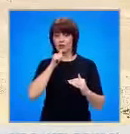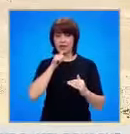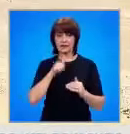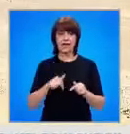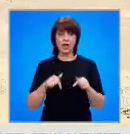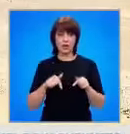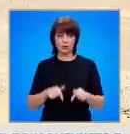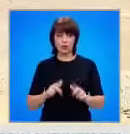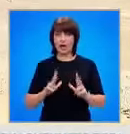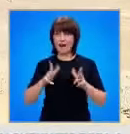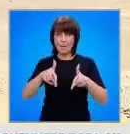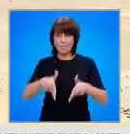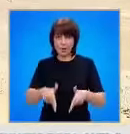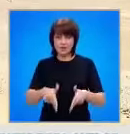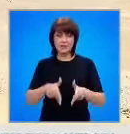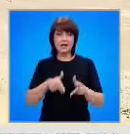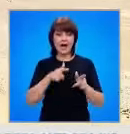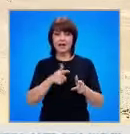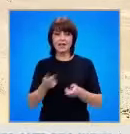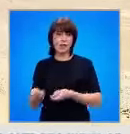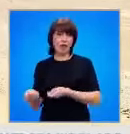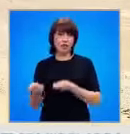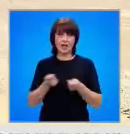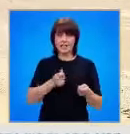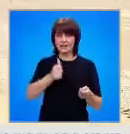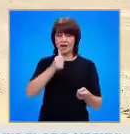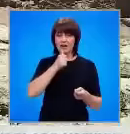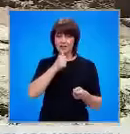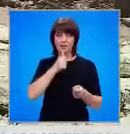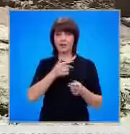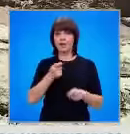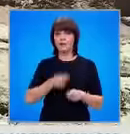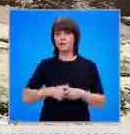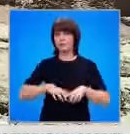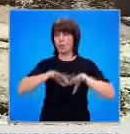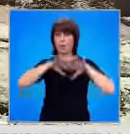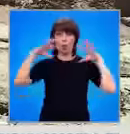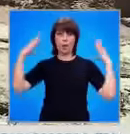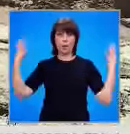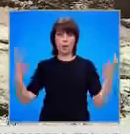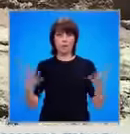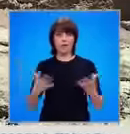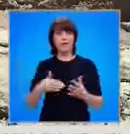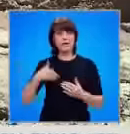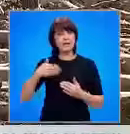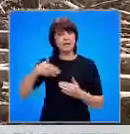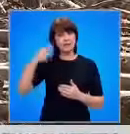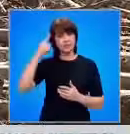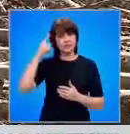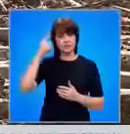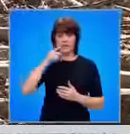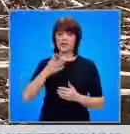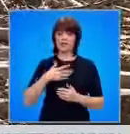Янкин мост дърветата, които е донесла водата, са направили ето такъв бент. От общината увериха, че в следващите дни ще има